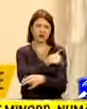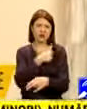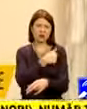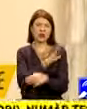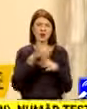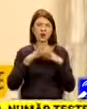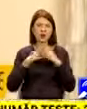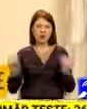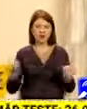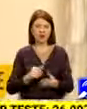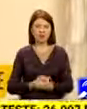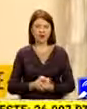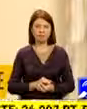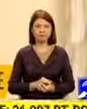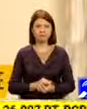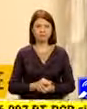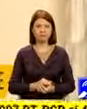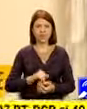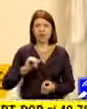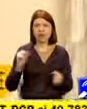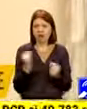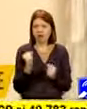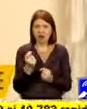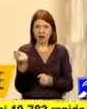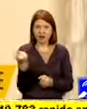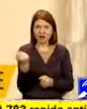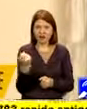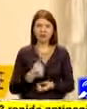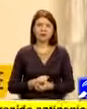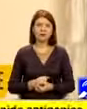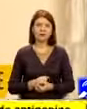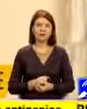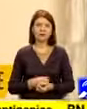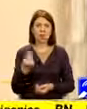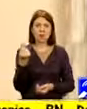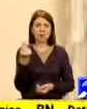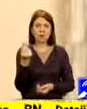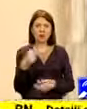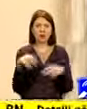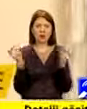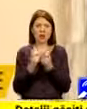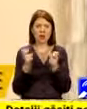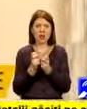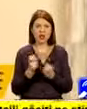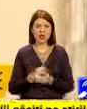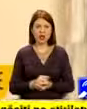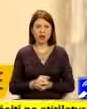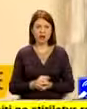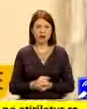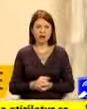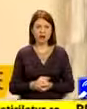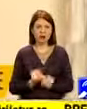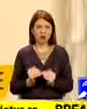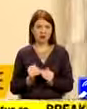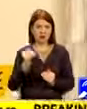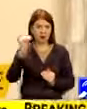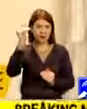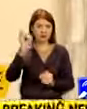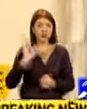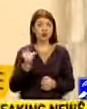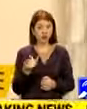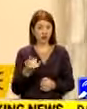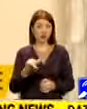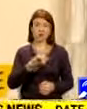din România, iarna bate la ușă, prețurile la energie cresc și